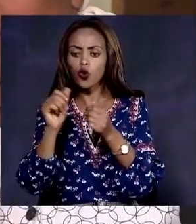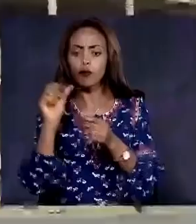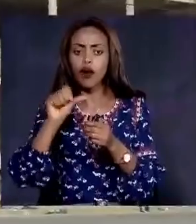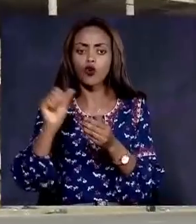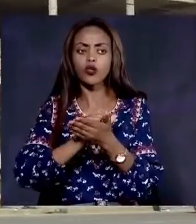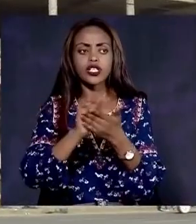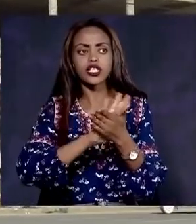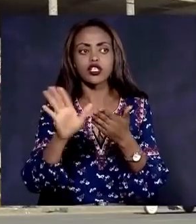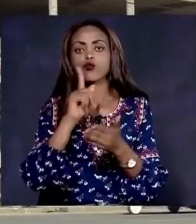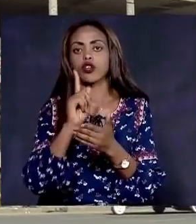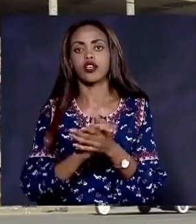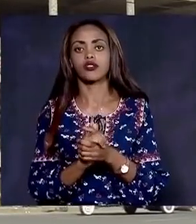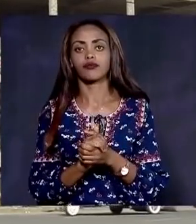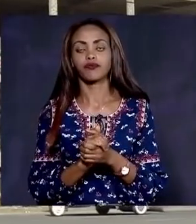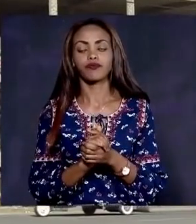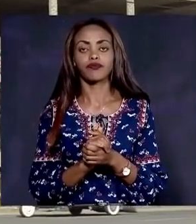የፅሪ እየ